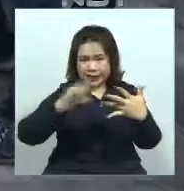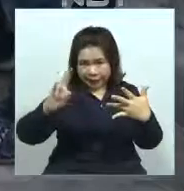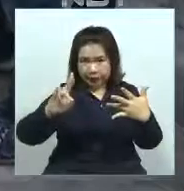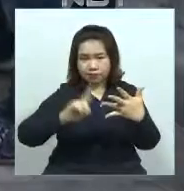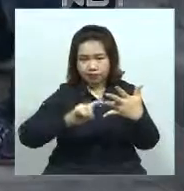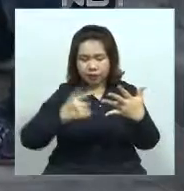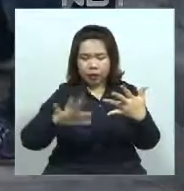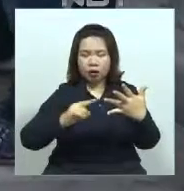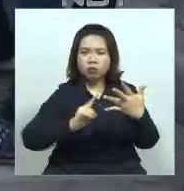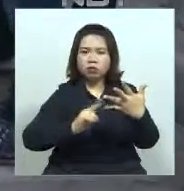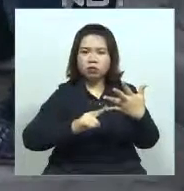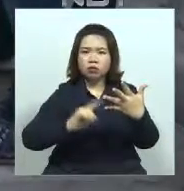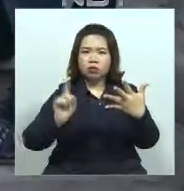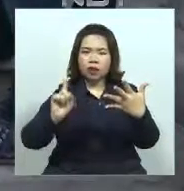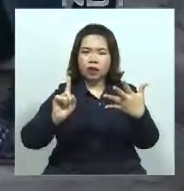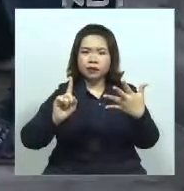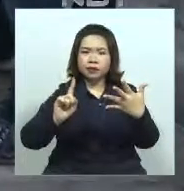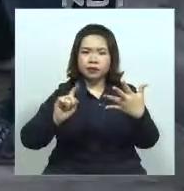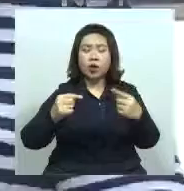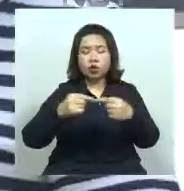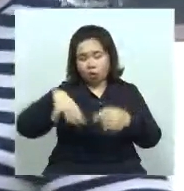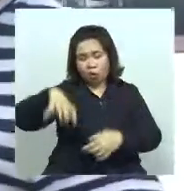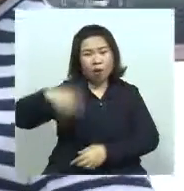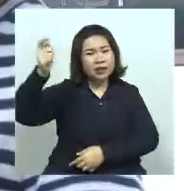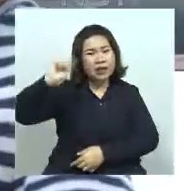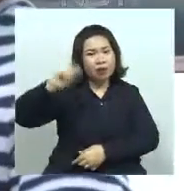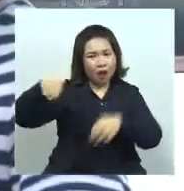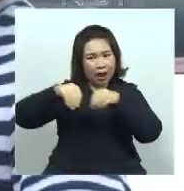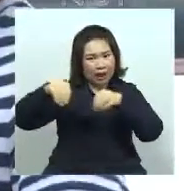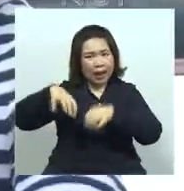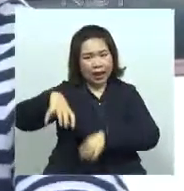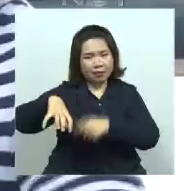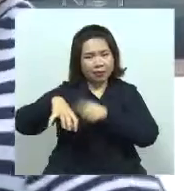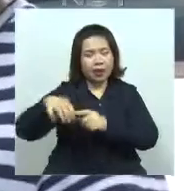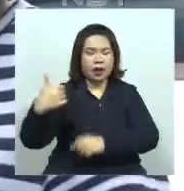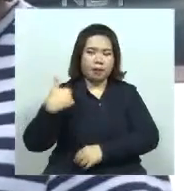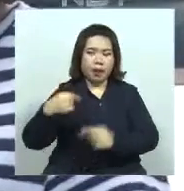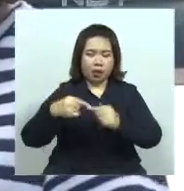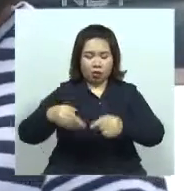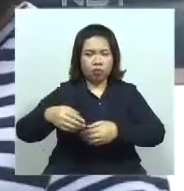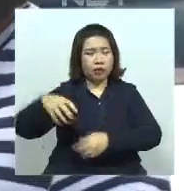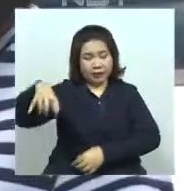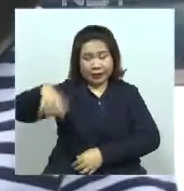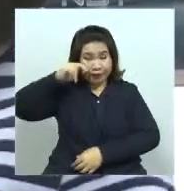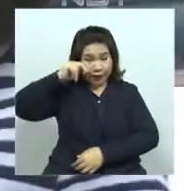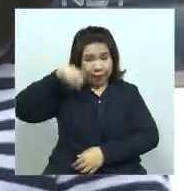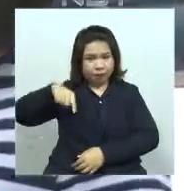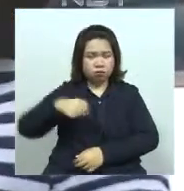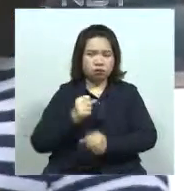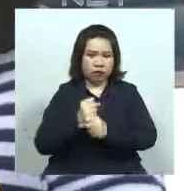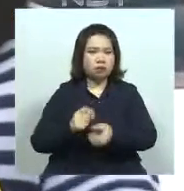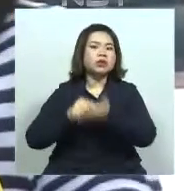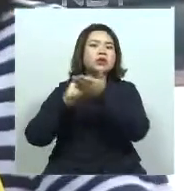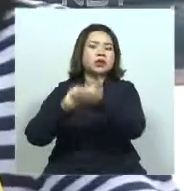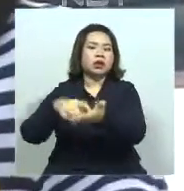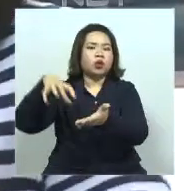ะที่โครงการบริหารเกาะรัตนโกสินทร์ทางสำนักการระบายน้ำต้องทำเรื่องถึง